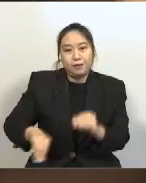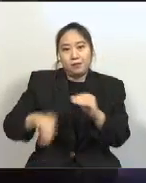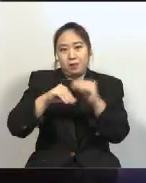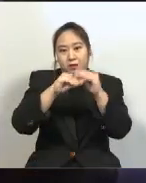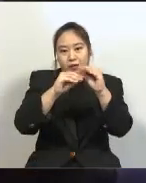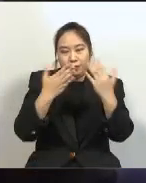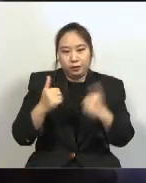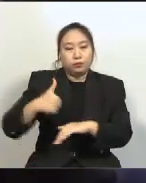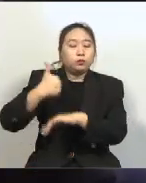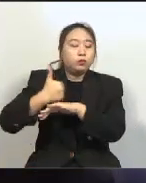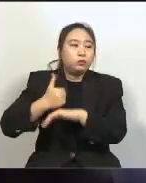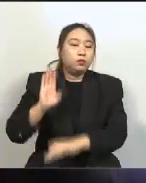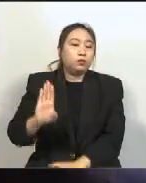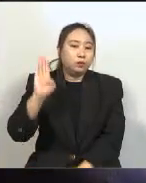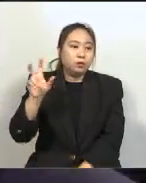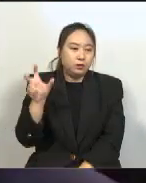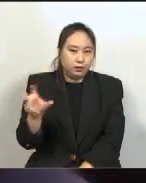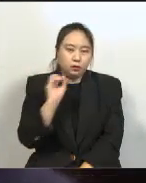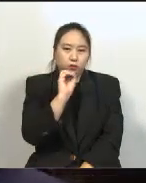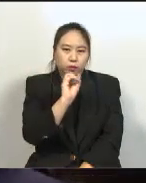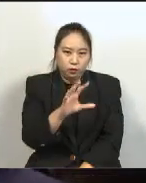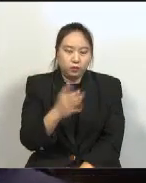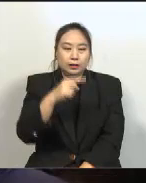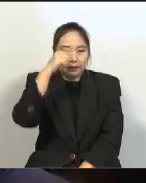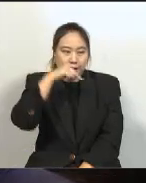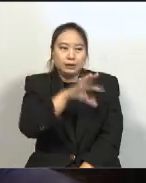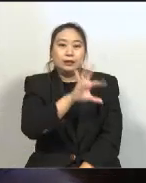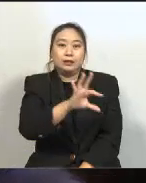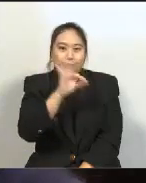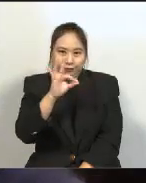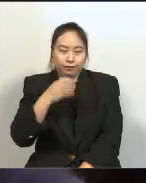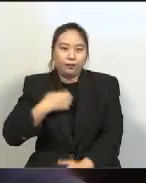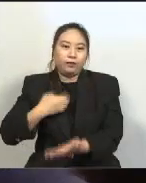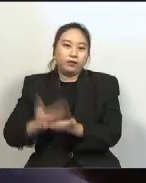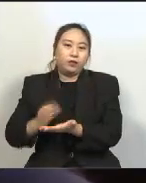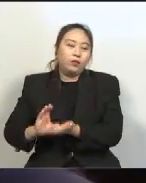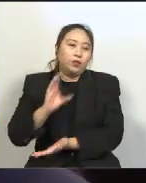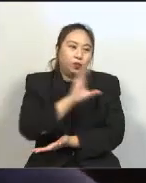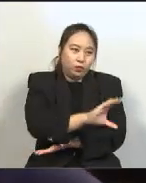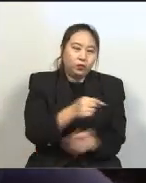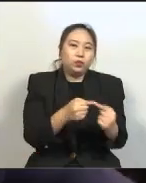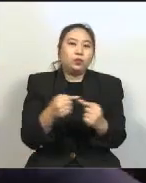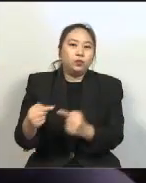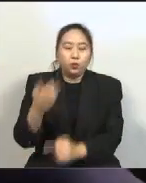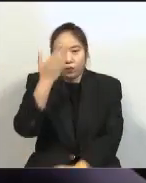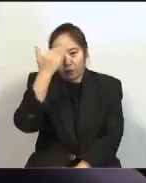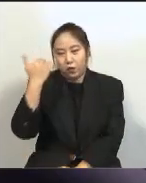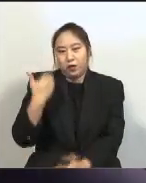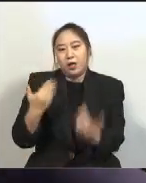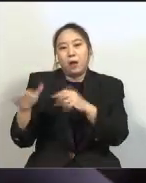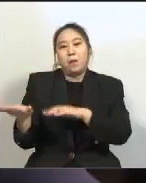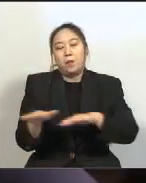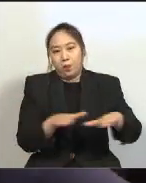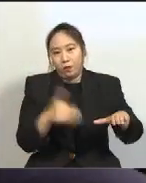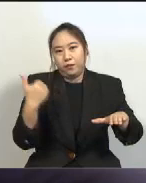โดยผู้บริหารบริษัทมิตซูบิชิก็ยืนยันนะคะว่าเลือกประเทศไทยในการขยายการลงทุนต่อไปค่ะเนื่องจากมีความพร้อมใน